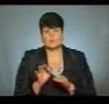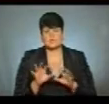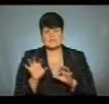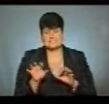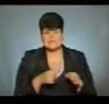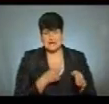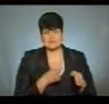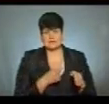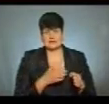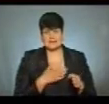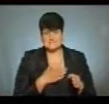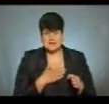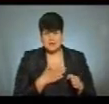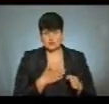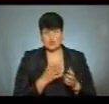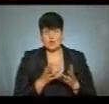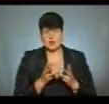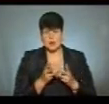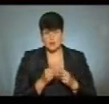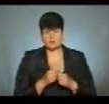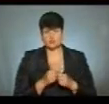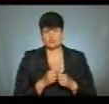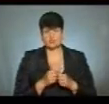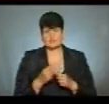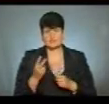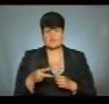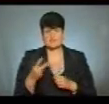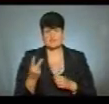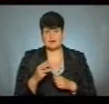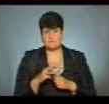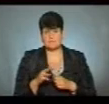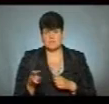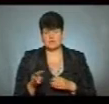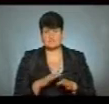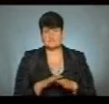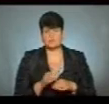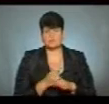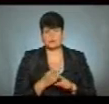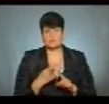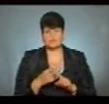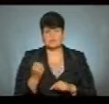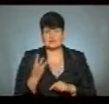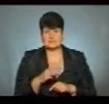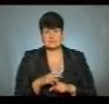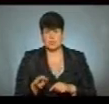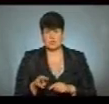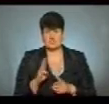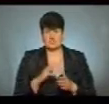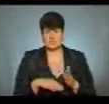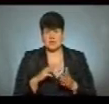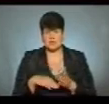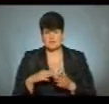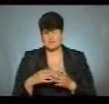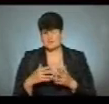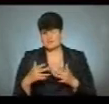стягнення з нас, з нашого рахунку казначейського, 22 мільйони – це за виконані роботи, і плюс 13 мільйонів штрафних санкцій,